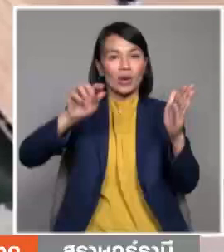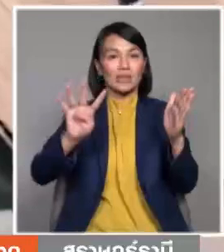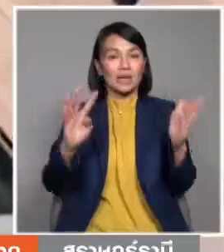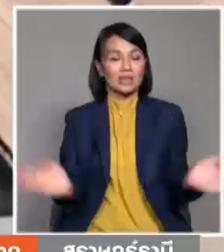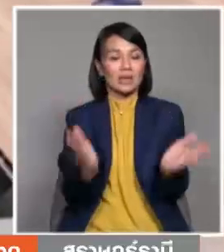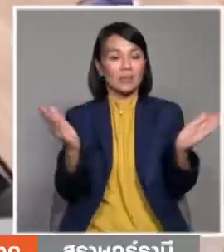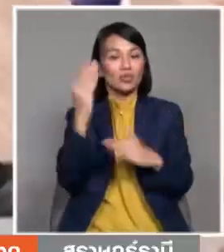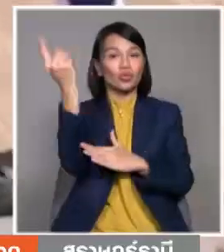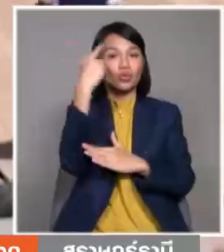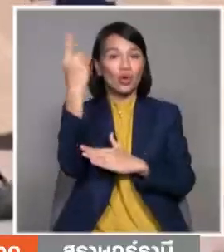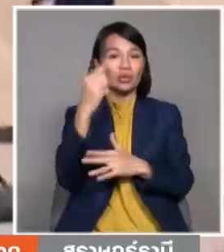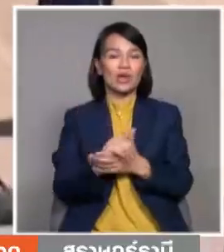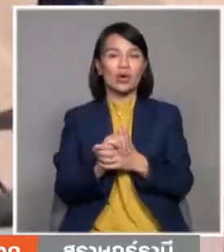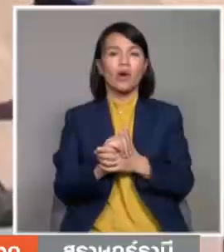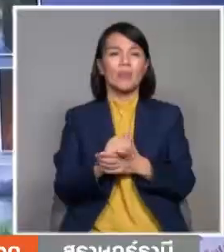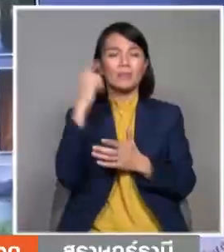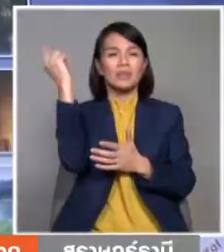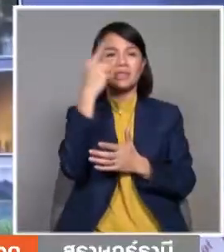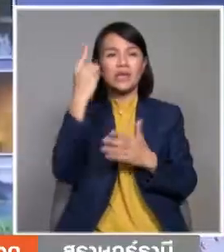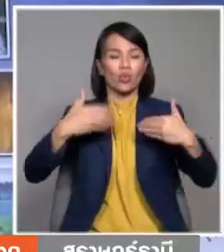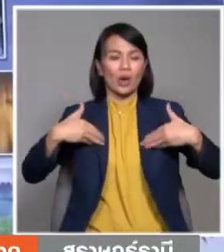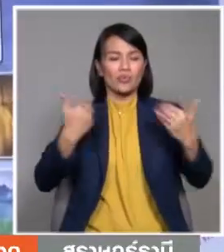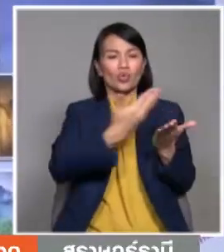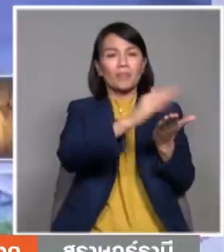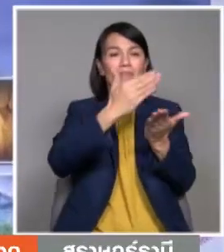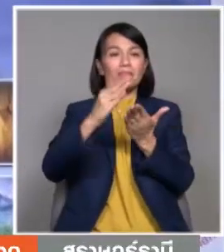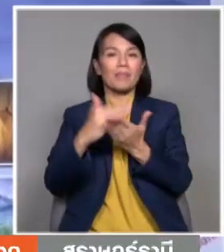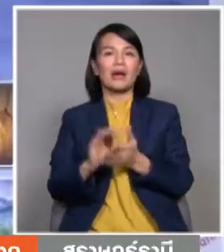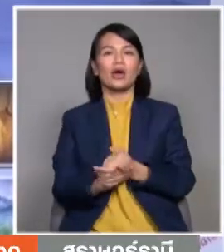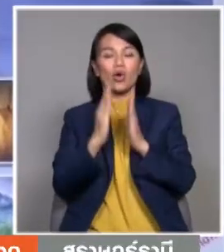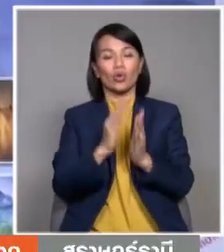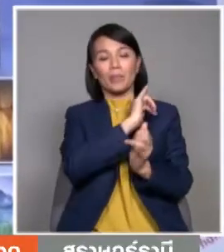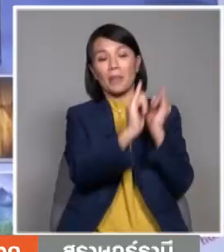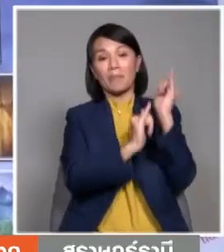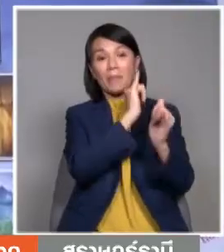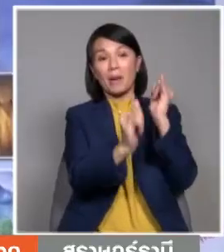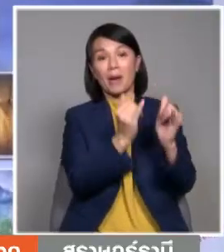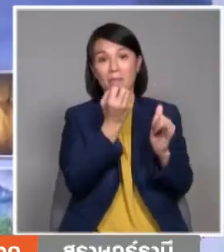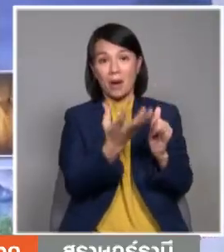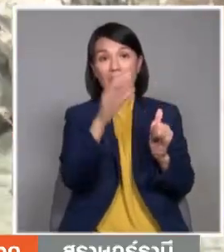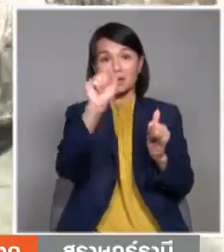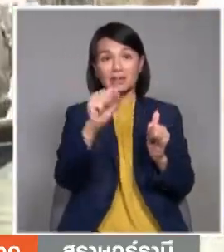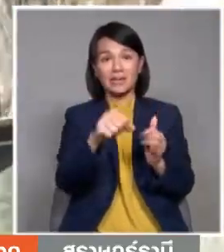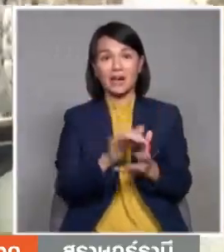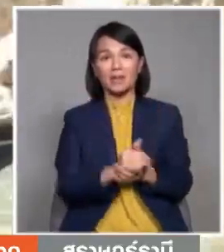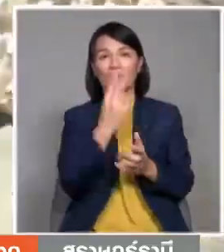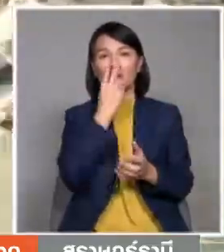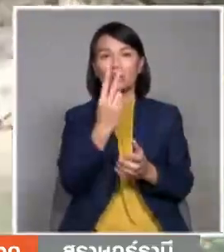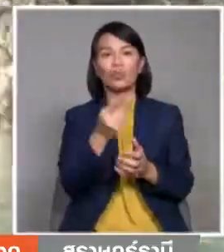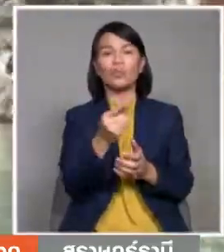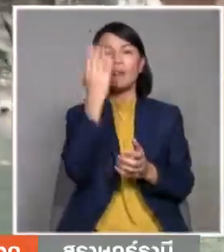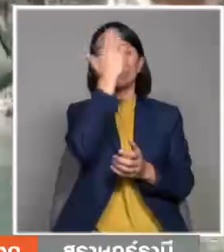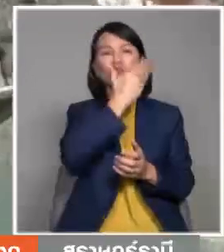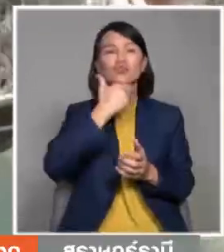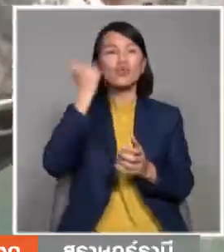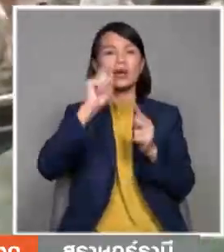การท่องเที่ยวแบบเที่ยวปันสุขบรรยากาศคึกคักอย่างที่บอกอะค่ะนักท่องเที่ยวเดินทางไปเที่ยวชมความสวยงามของอุทยาน